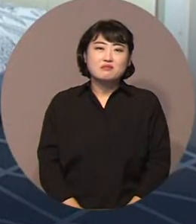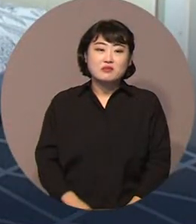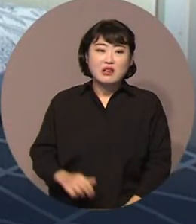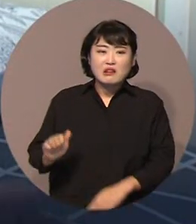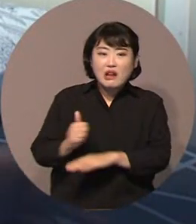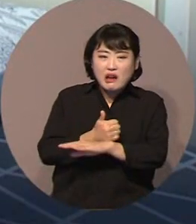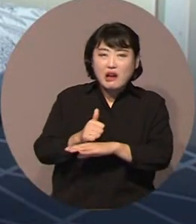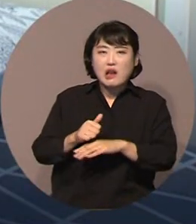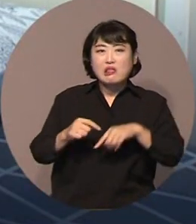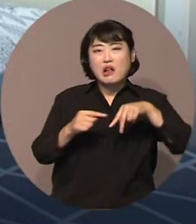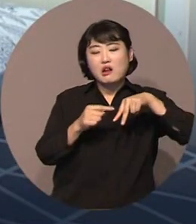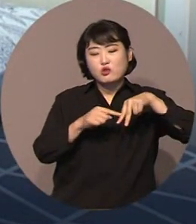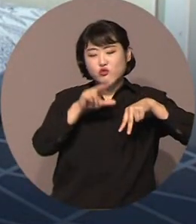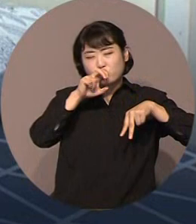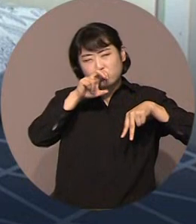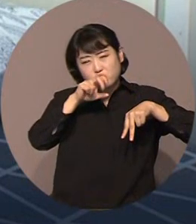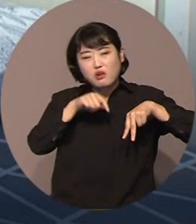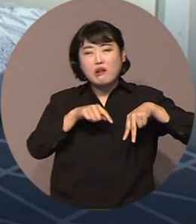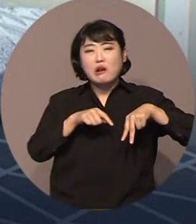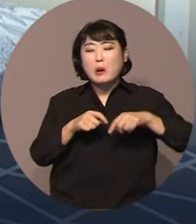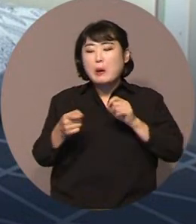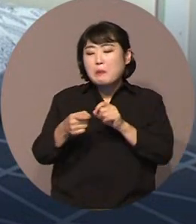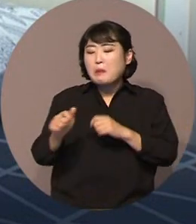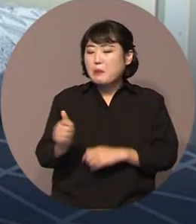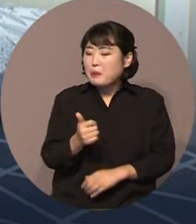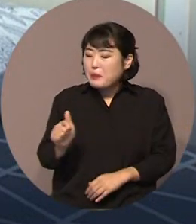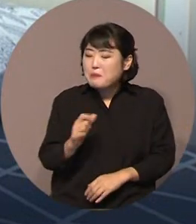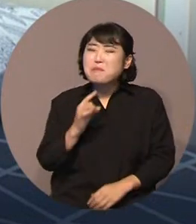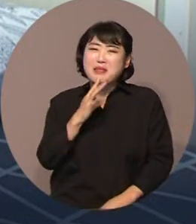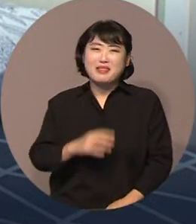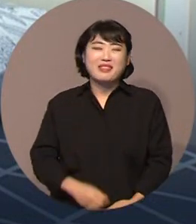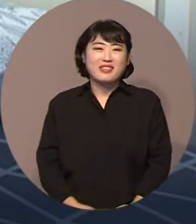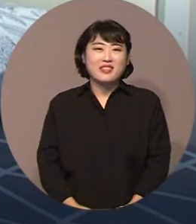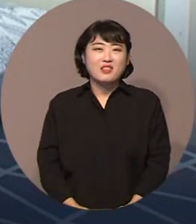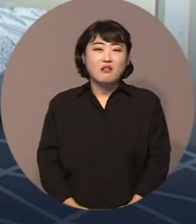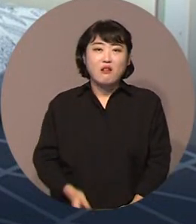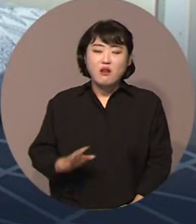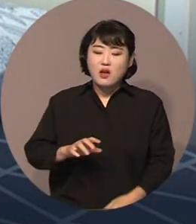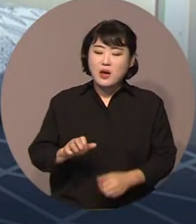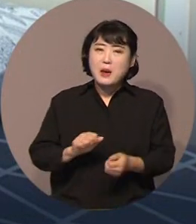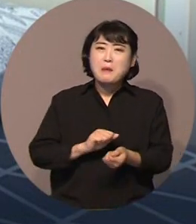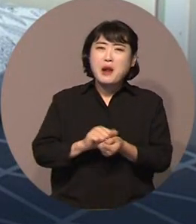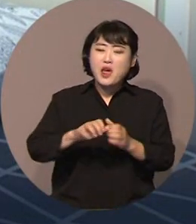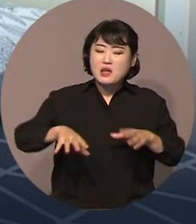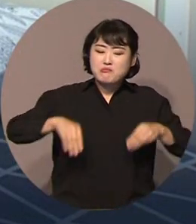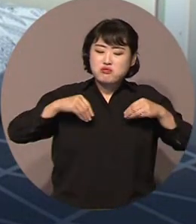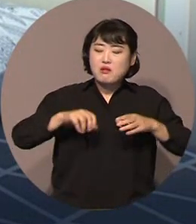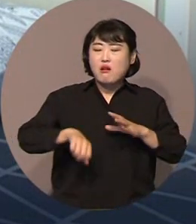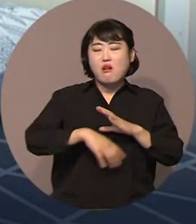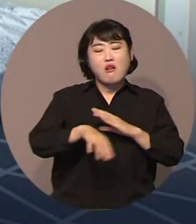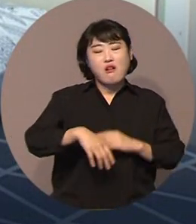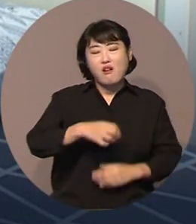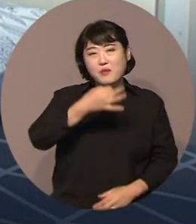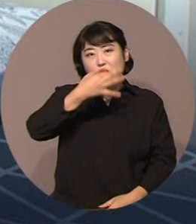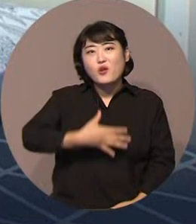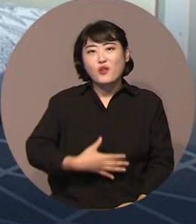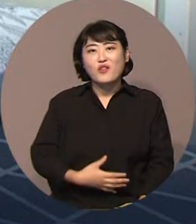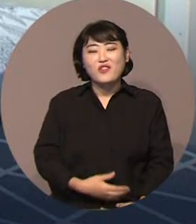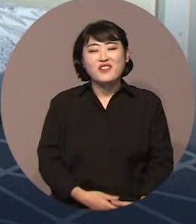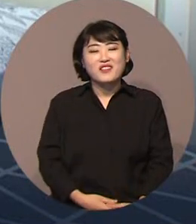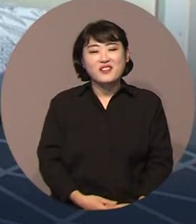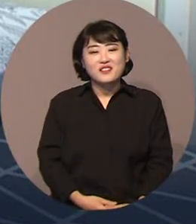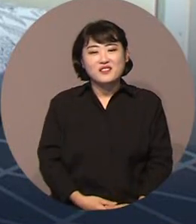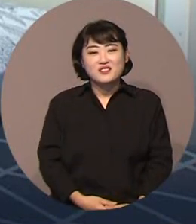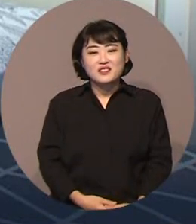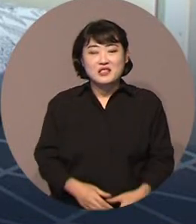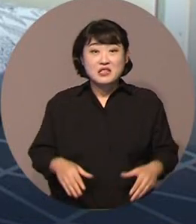그래갖고 앞에만 왔다 갔다 그랬었는데 이 빨래하는 게 특히 힘들었었거든요. 이렇게 이런